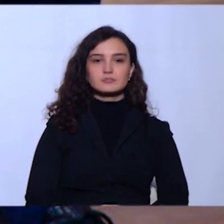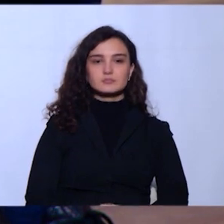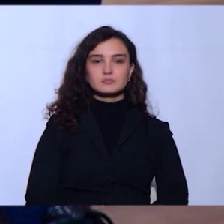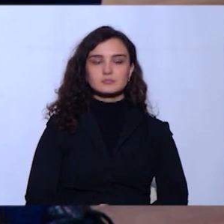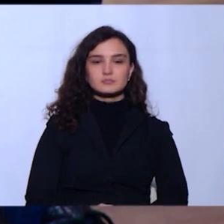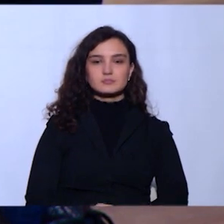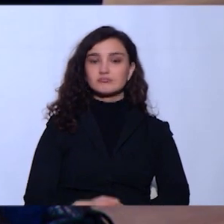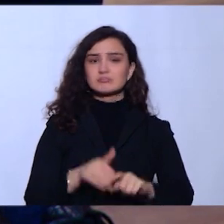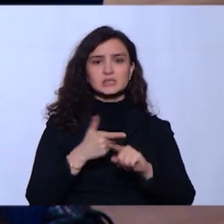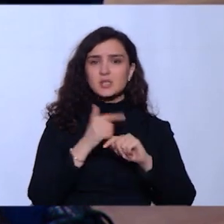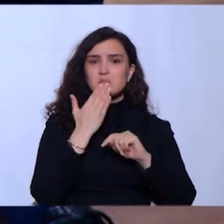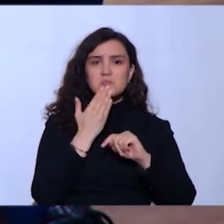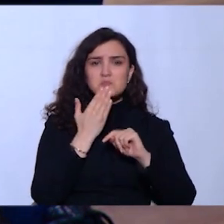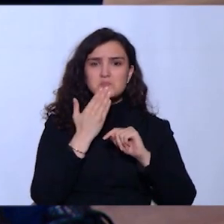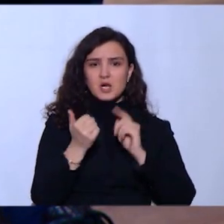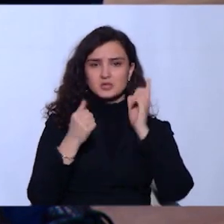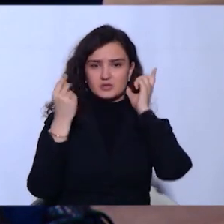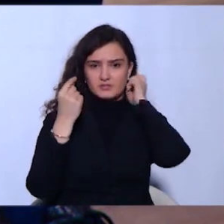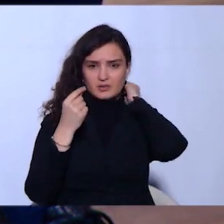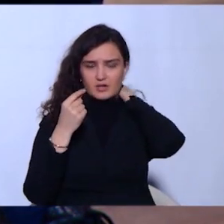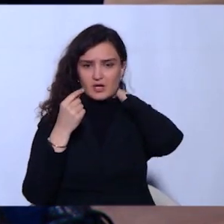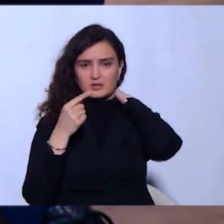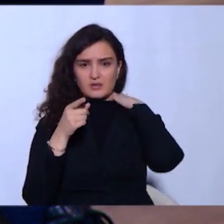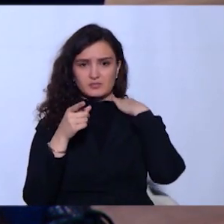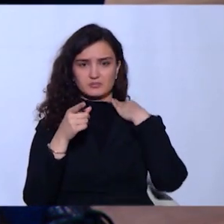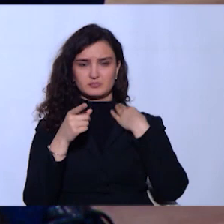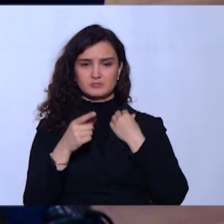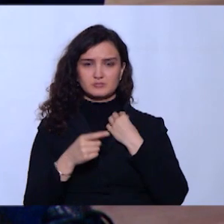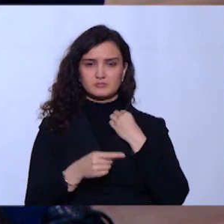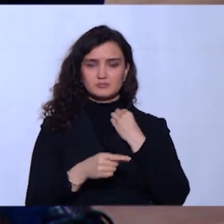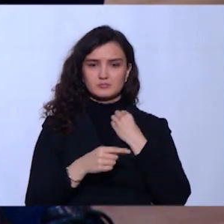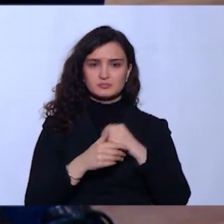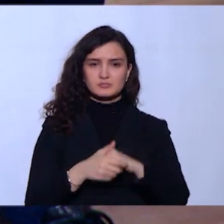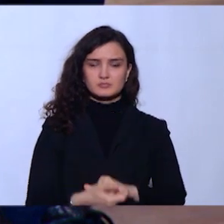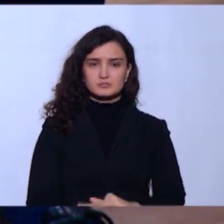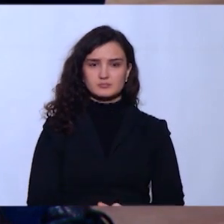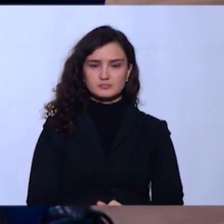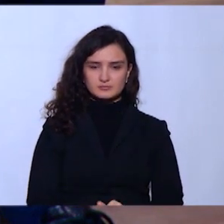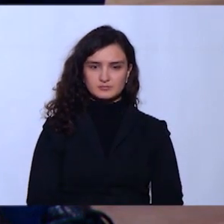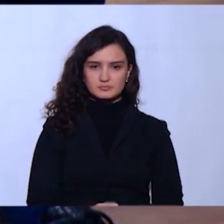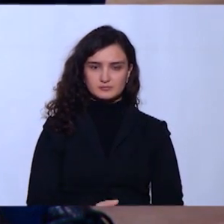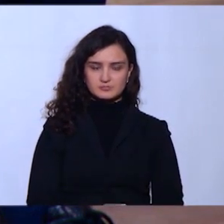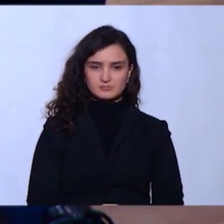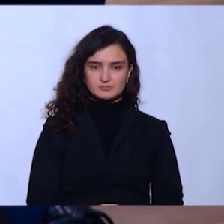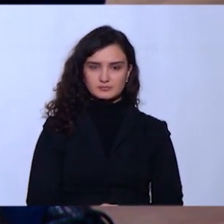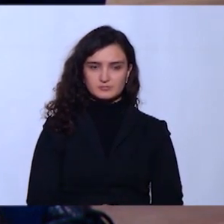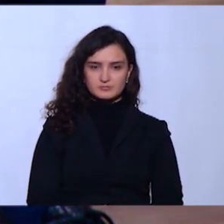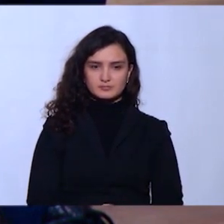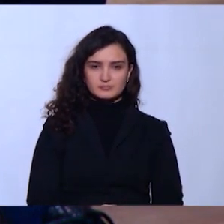მარკერი ძალიან მსხლად ხატავს.